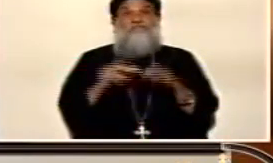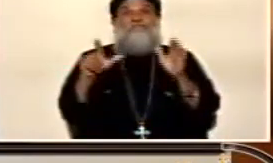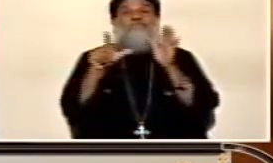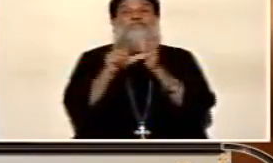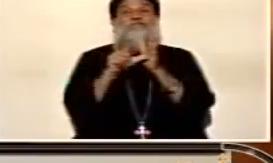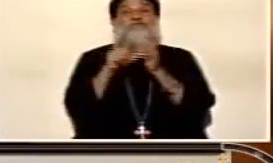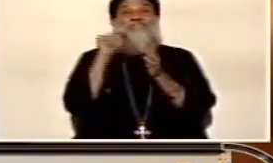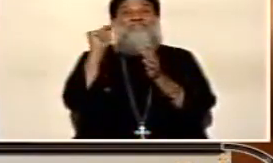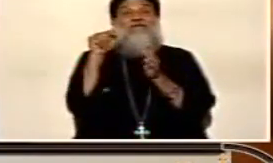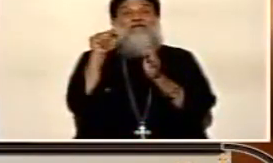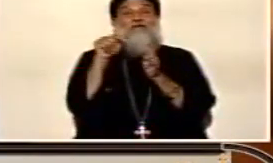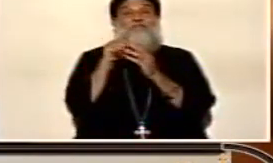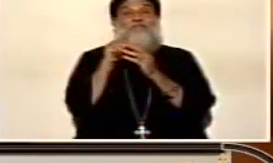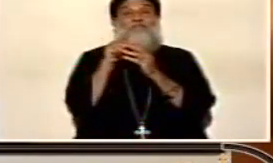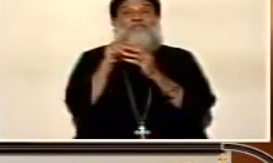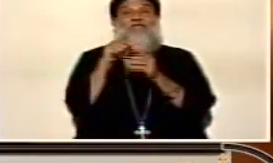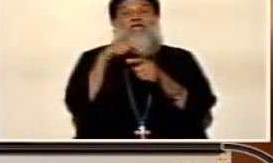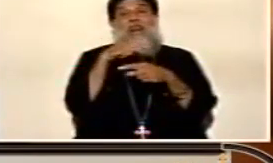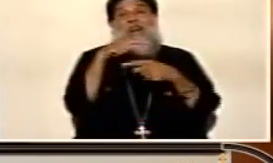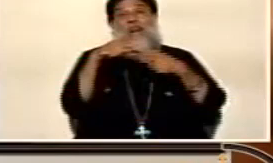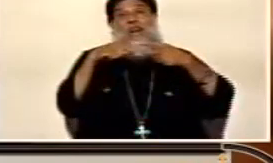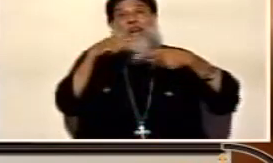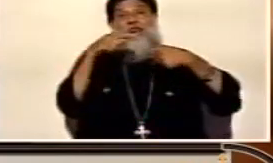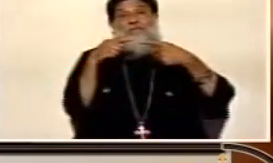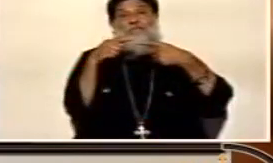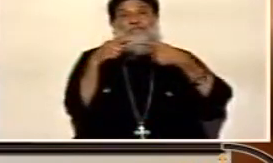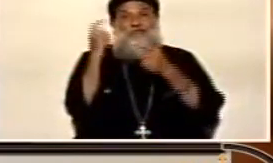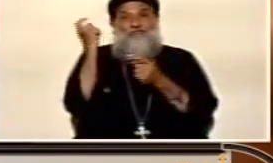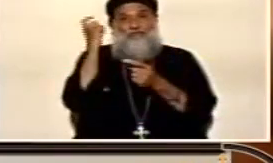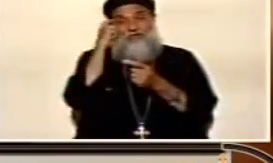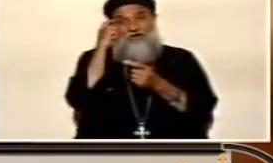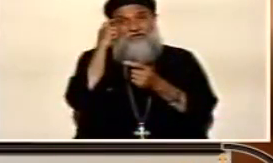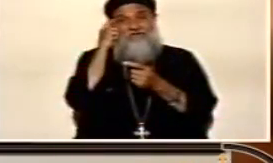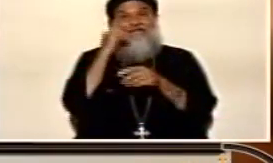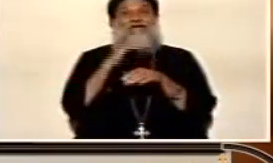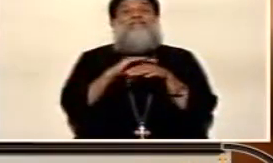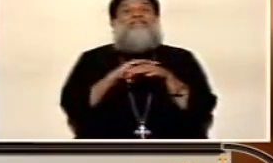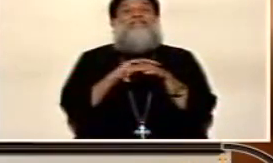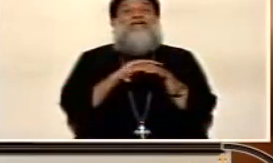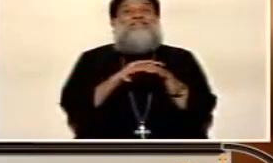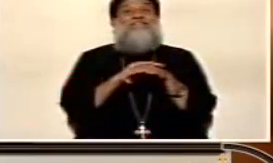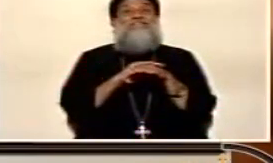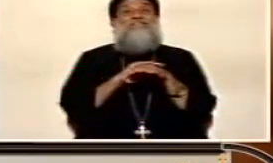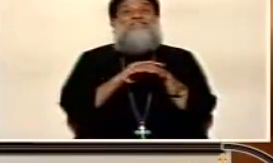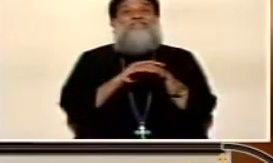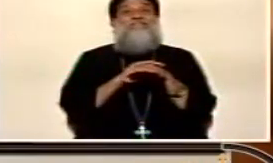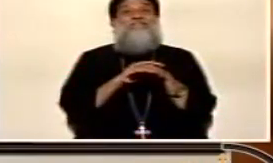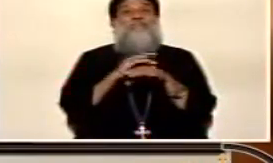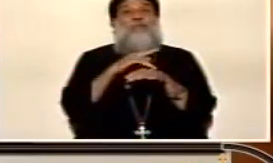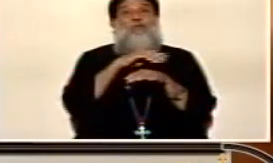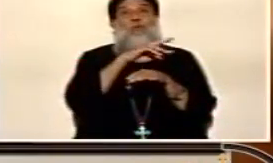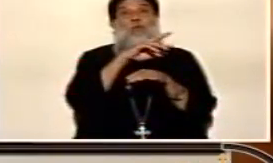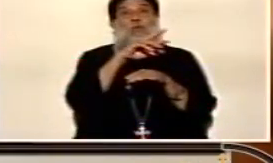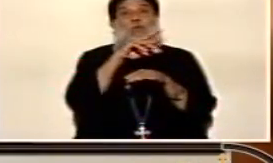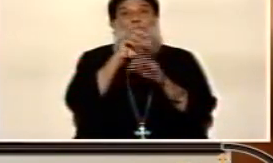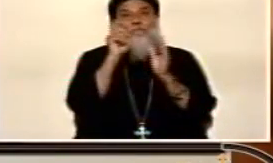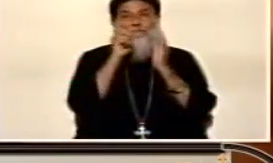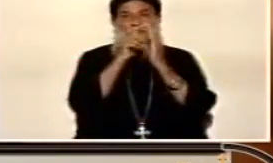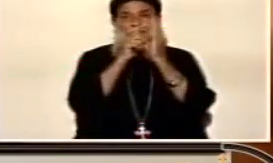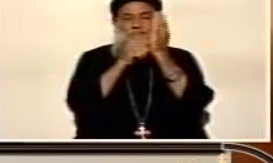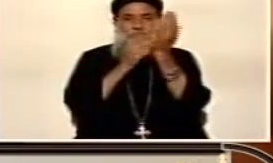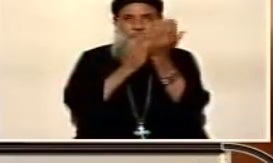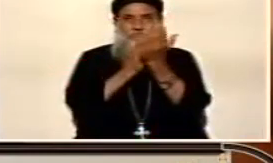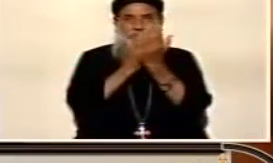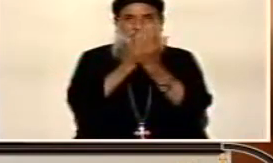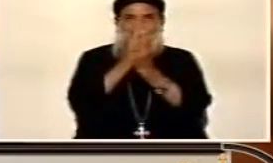التميز ده بيخلينا يعني نشعر أن هناك التزام، لأن دي